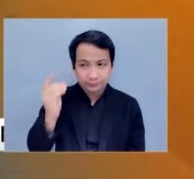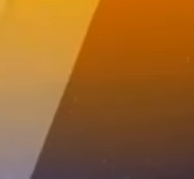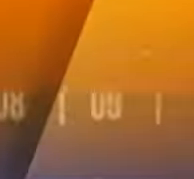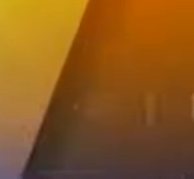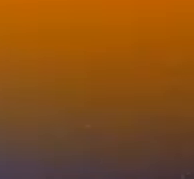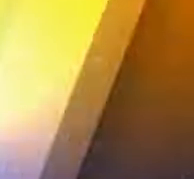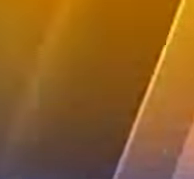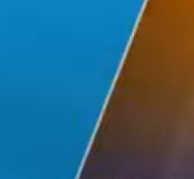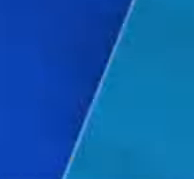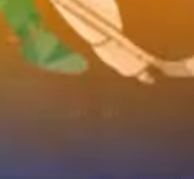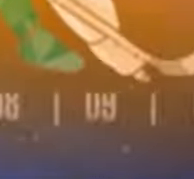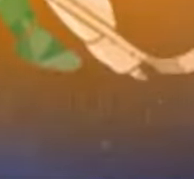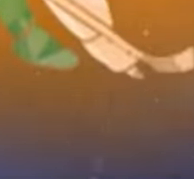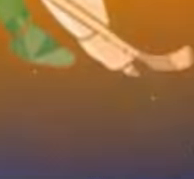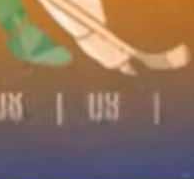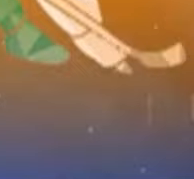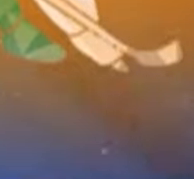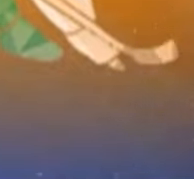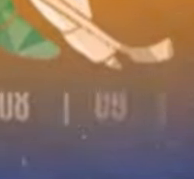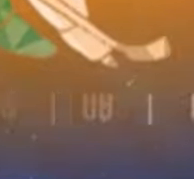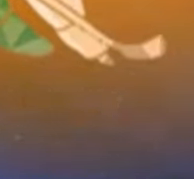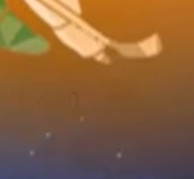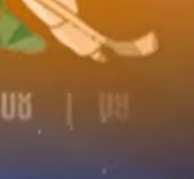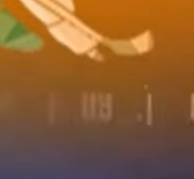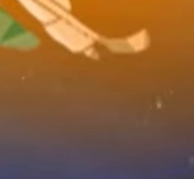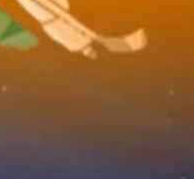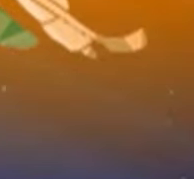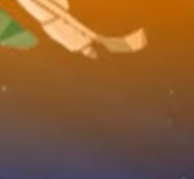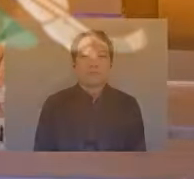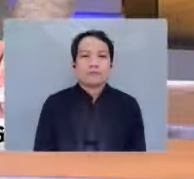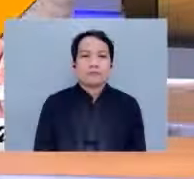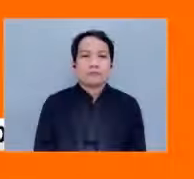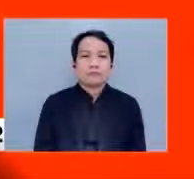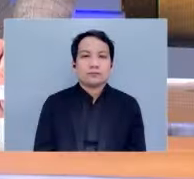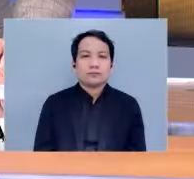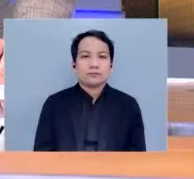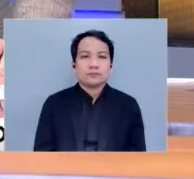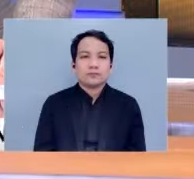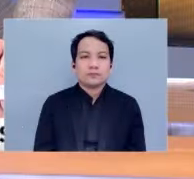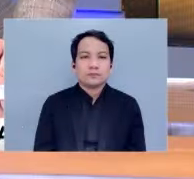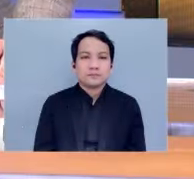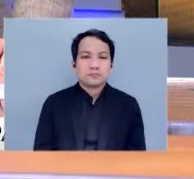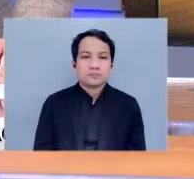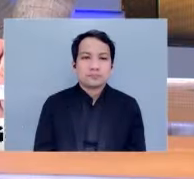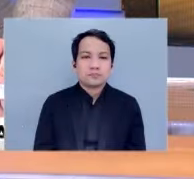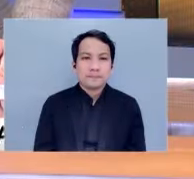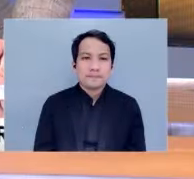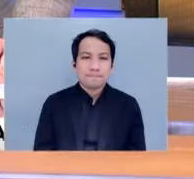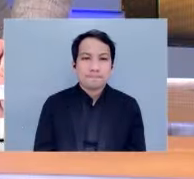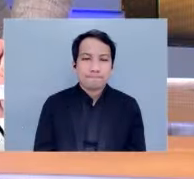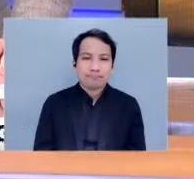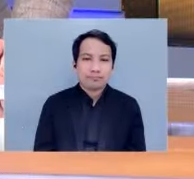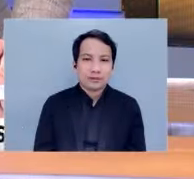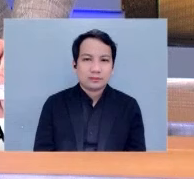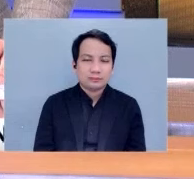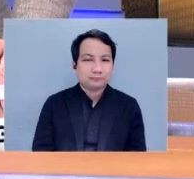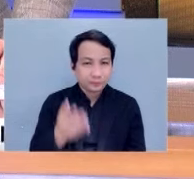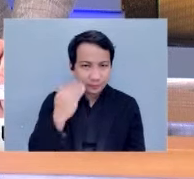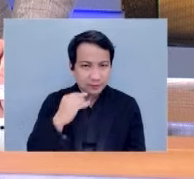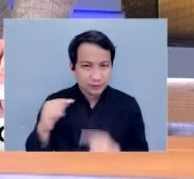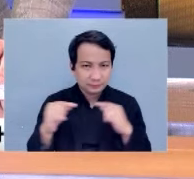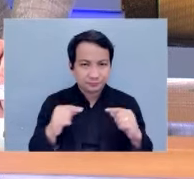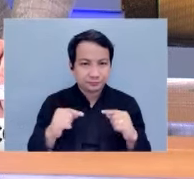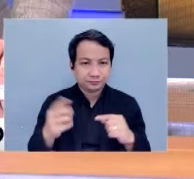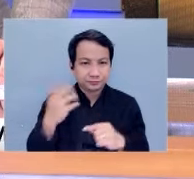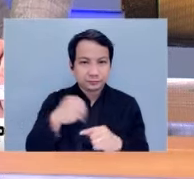5. Asahan na mas mainit na bakbakan sa PBA